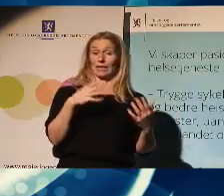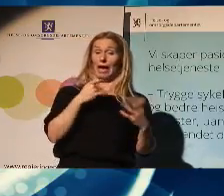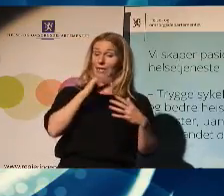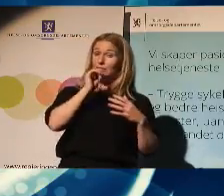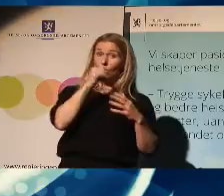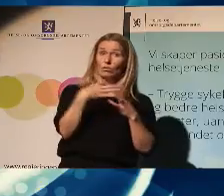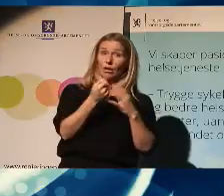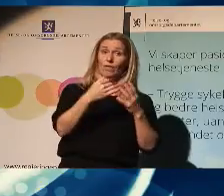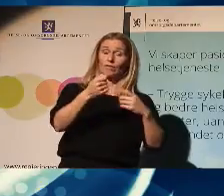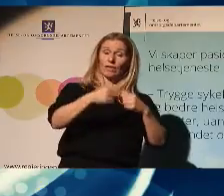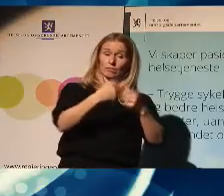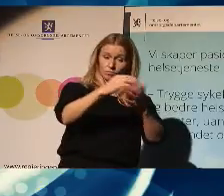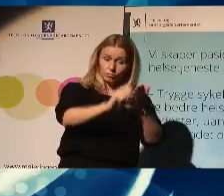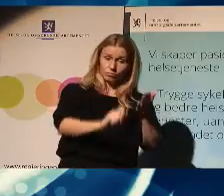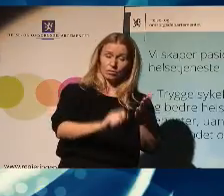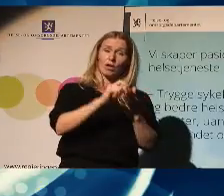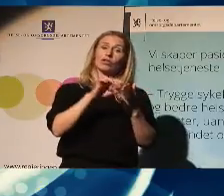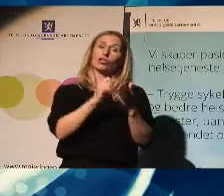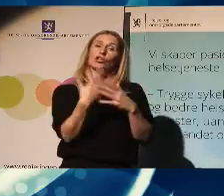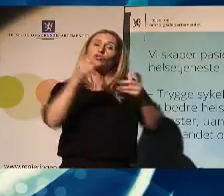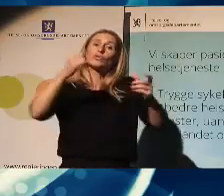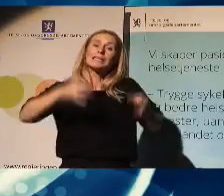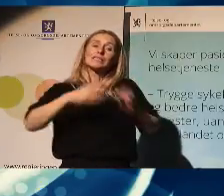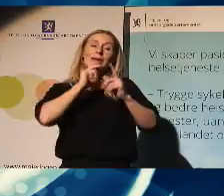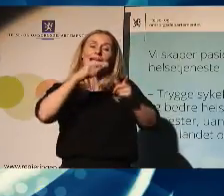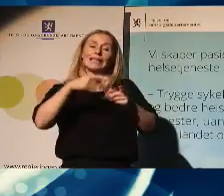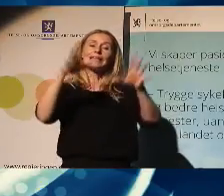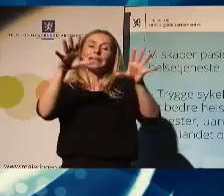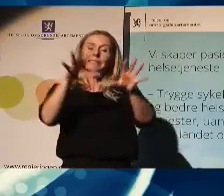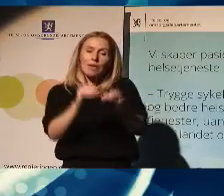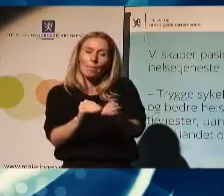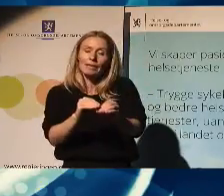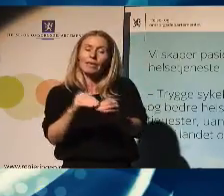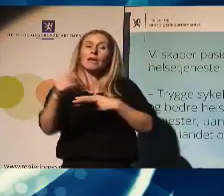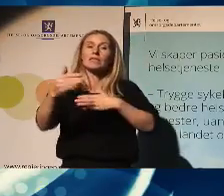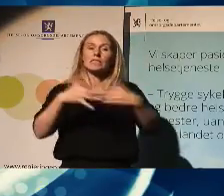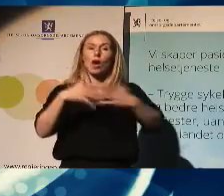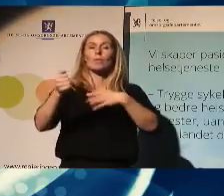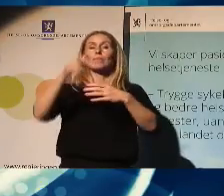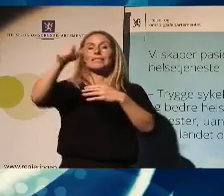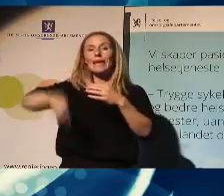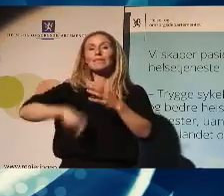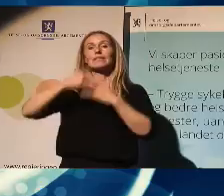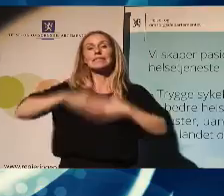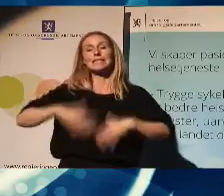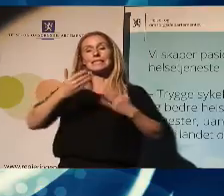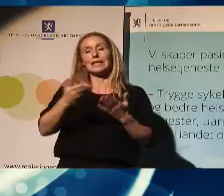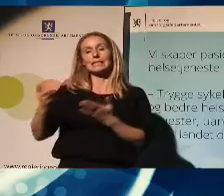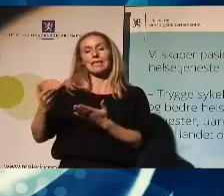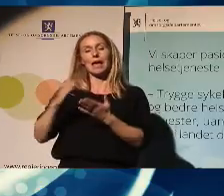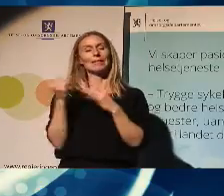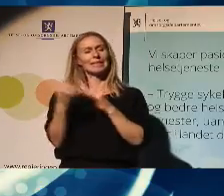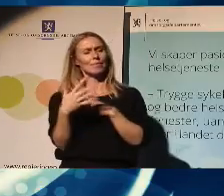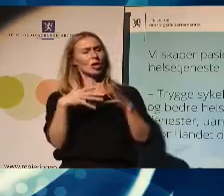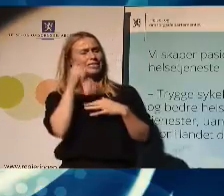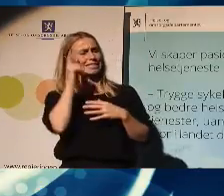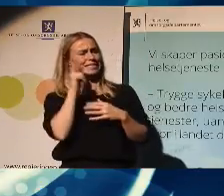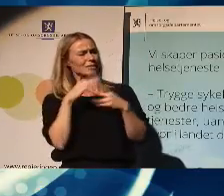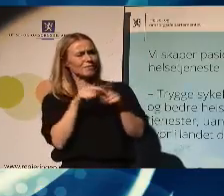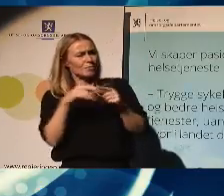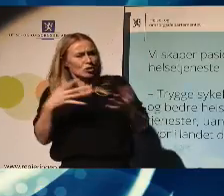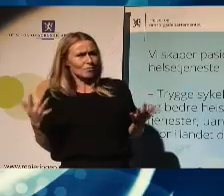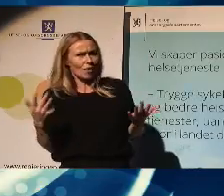for tilsammen sier vi at stortingsmeldingene våre skaper pasientens helsetjeneste. Men hva betyr det I praksis, Lisbeth? Altså,